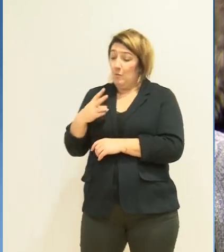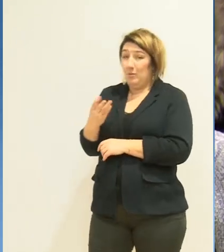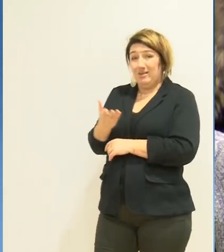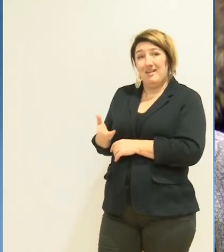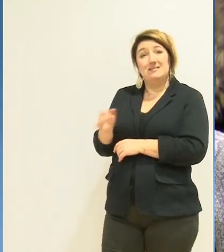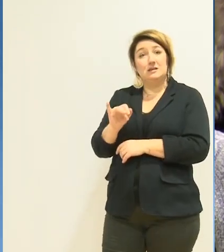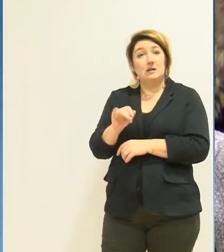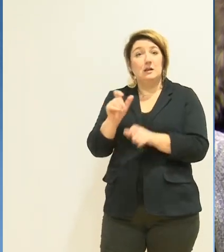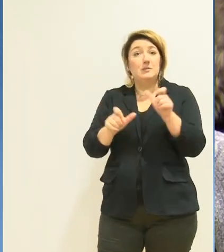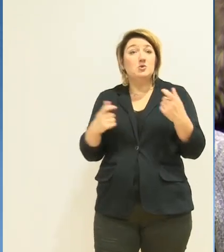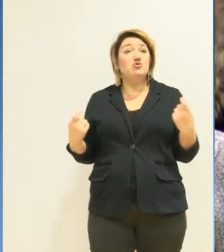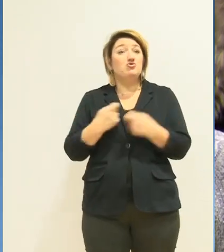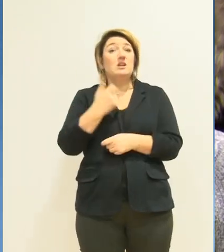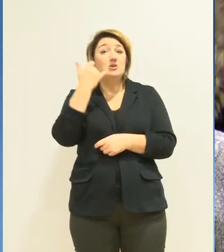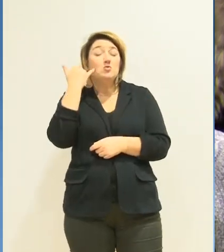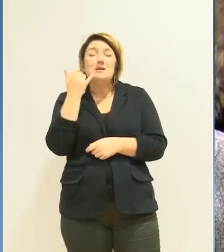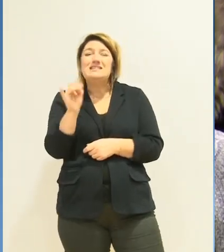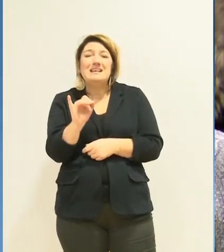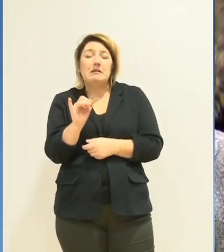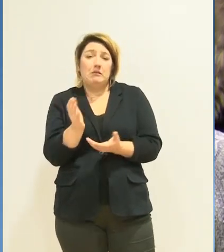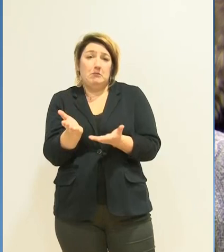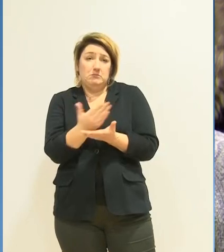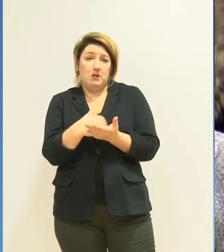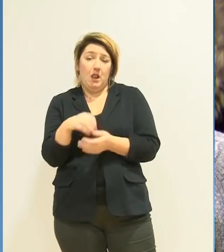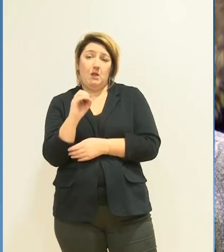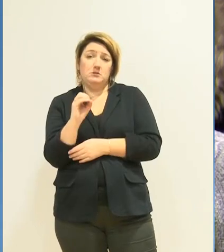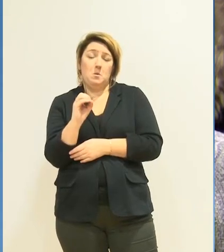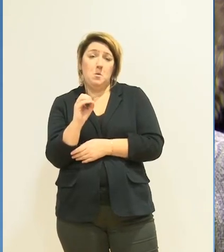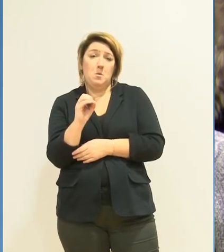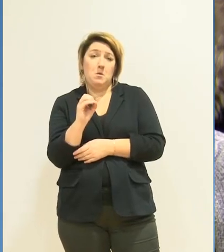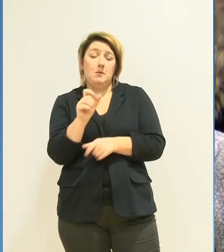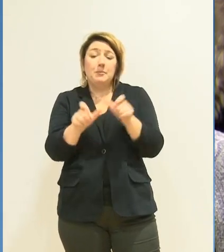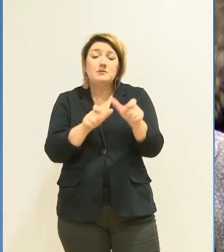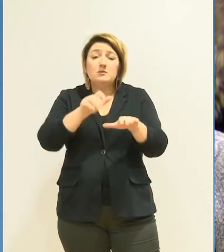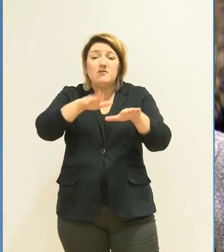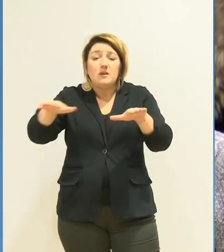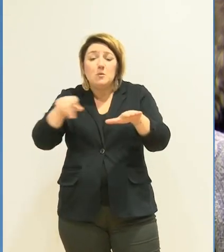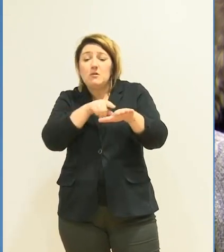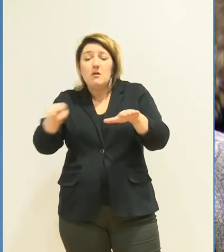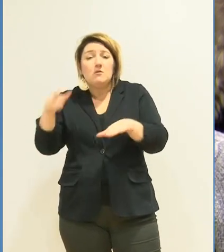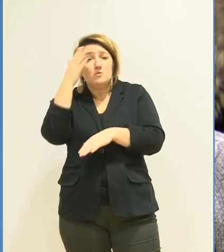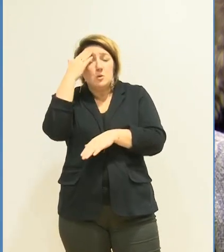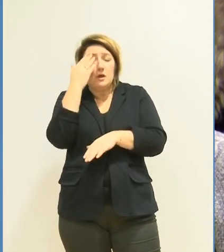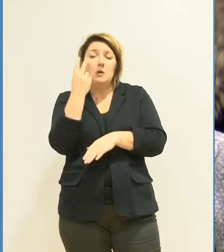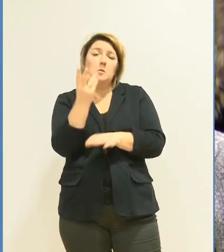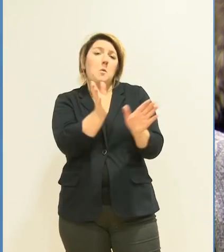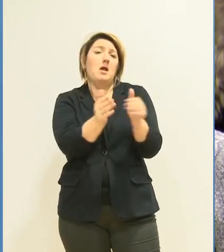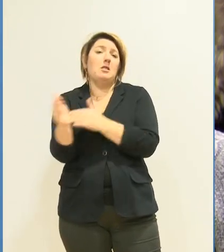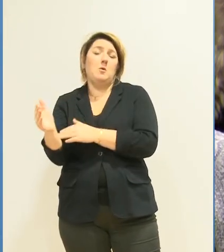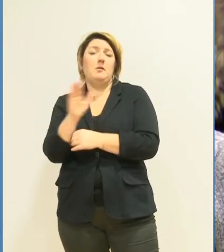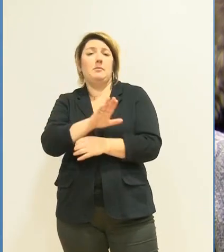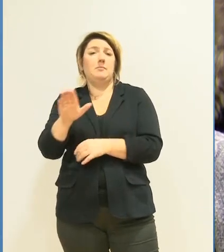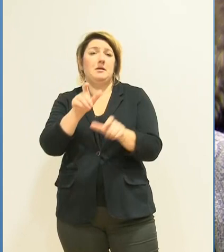gilet jaune ce sont des gens qui n'ont pas de revenus les gens que je connais qui ont ces véhicules j'en connais deux catégories des